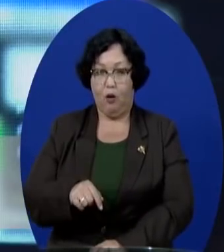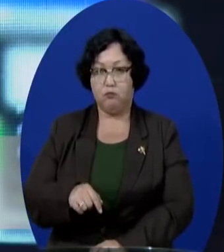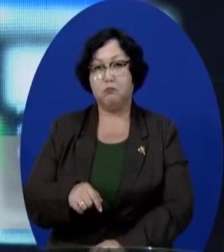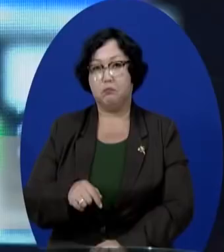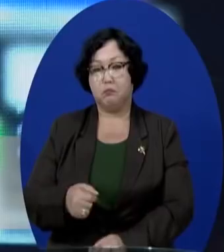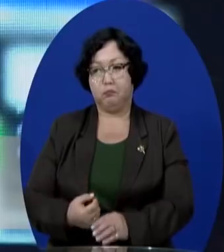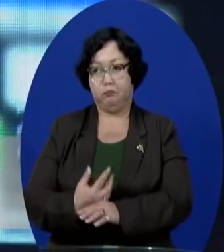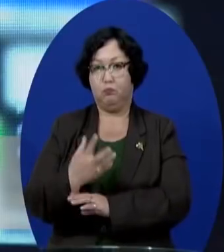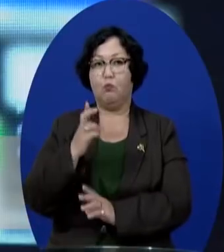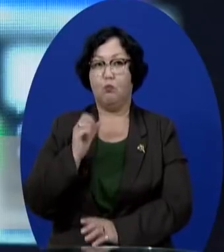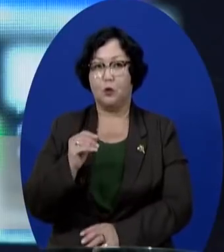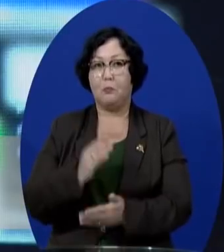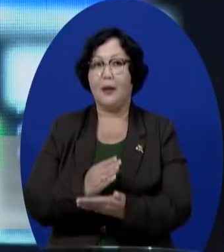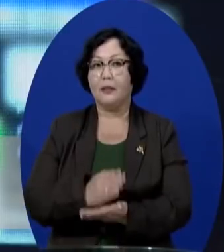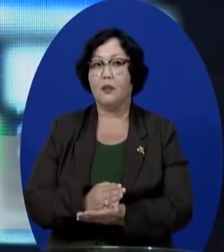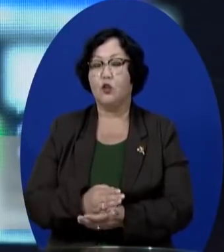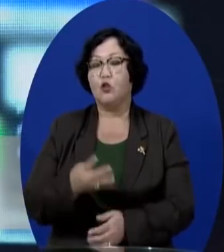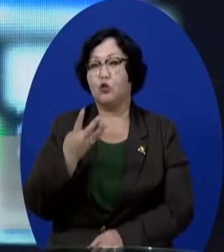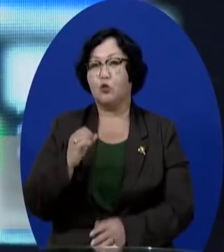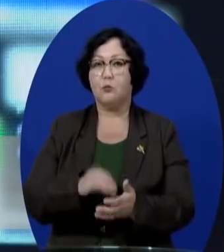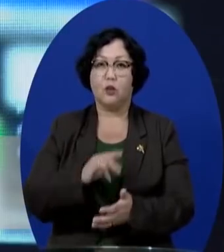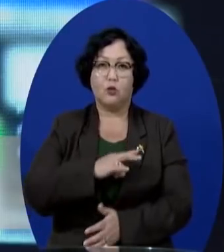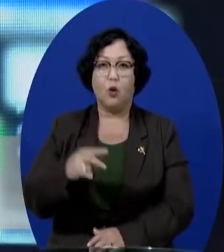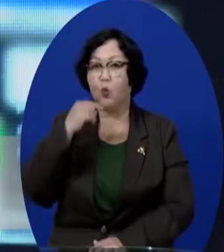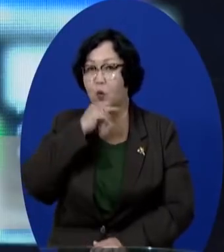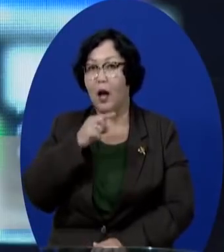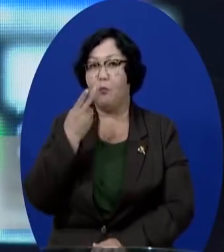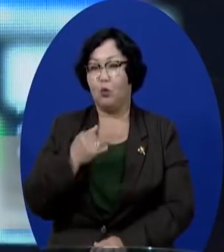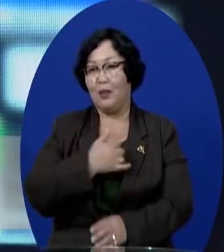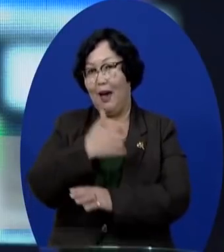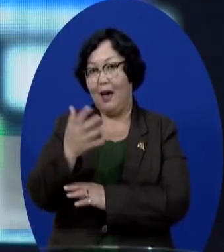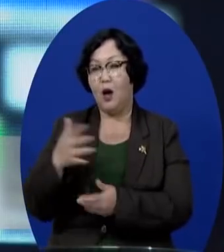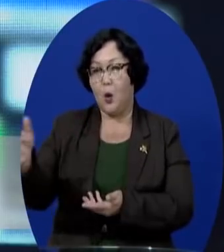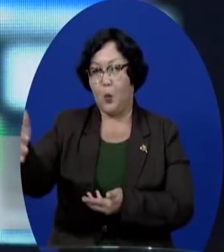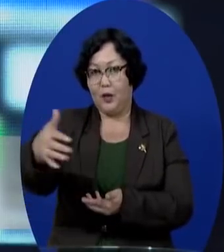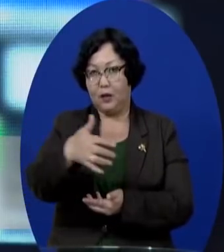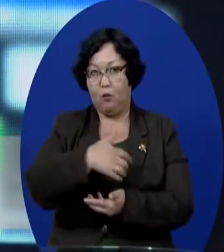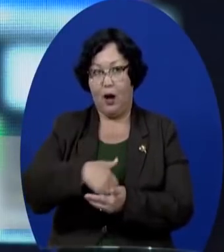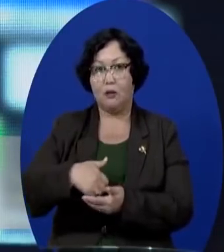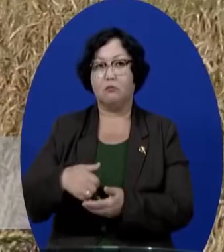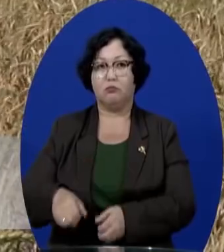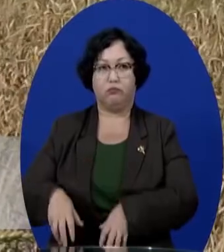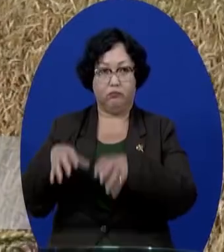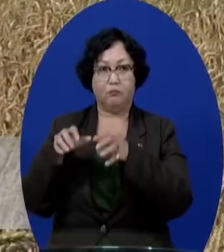болжээ. Энэ намар тус аймаг 40 орчим тонн улаан бодаа хурааж авахар төлөвлөж байна.